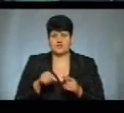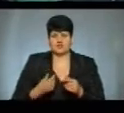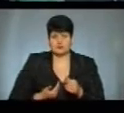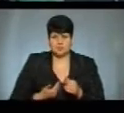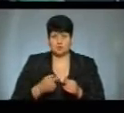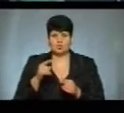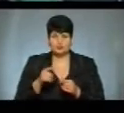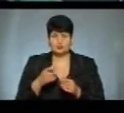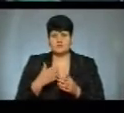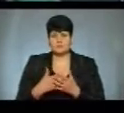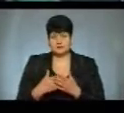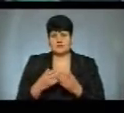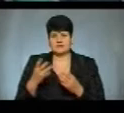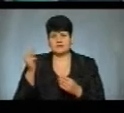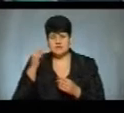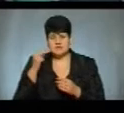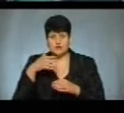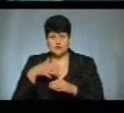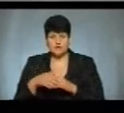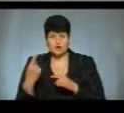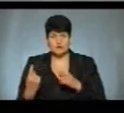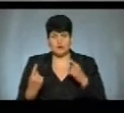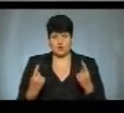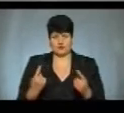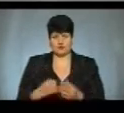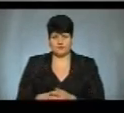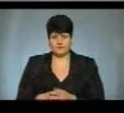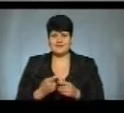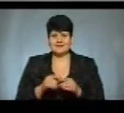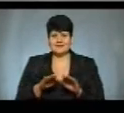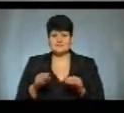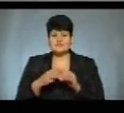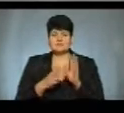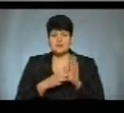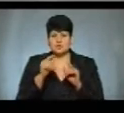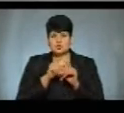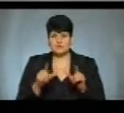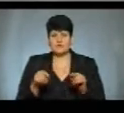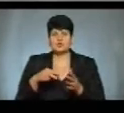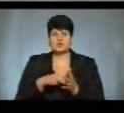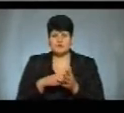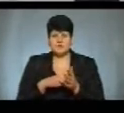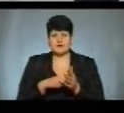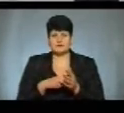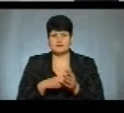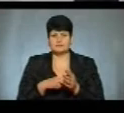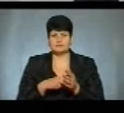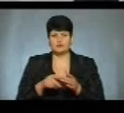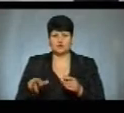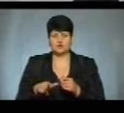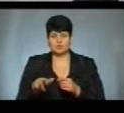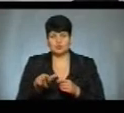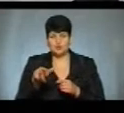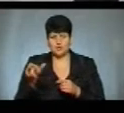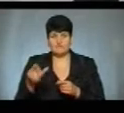Тому, мабуть, варто навчитися розуміти один одного. Це учні 18-ї школи. Вони стоять у живому ланцюгу по дорозі між барельєфом